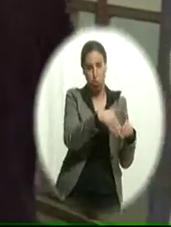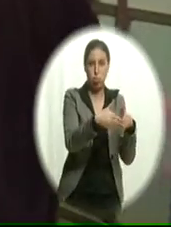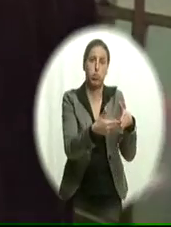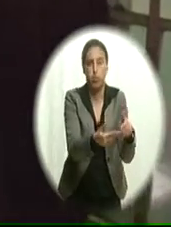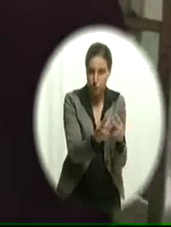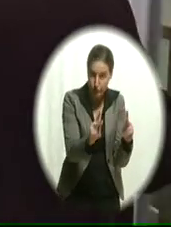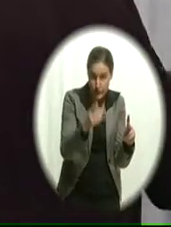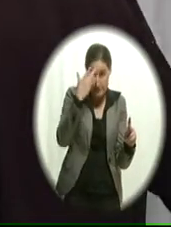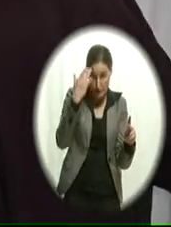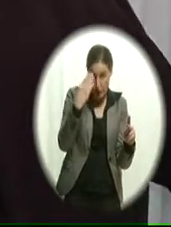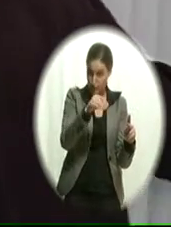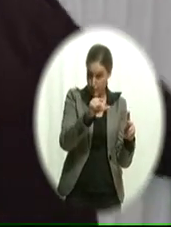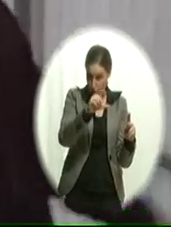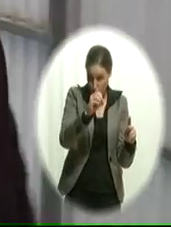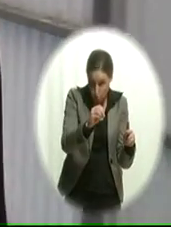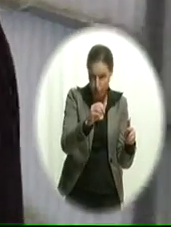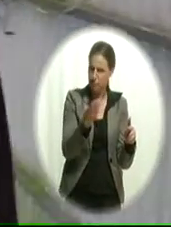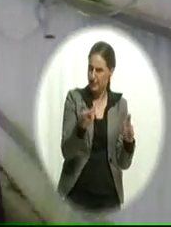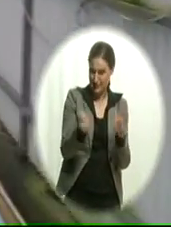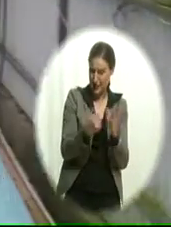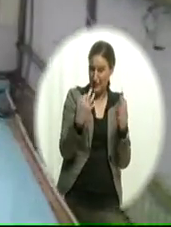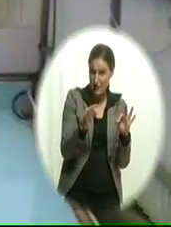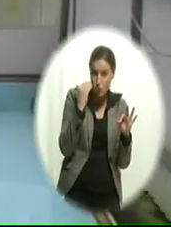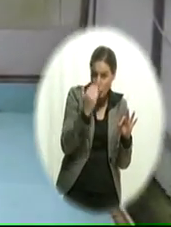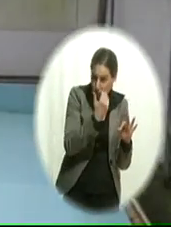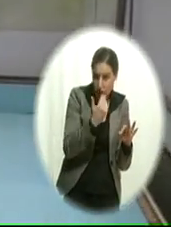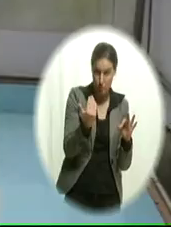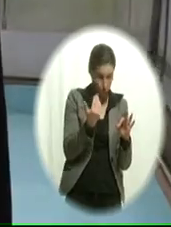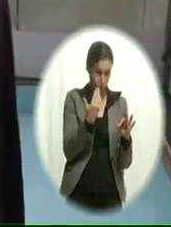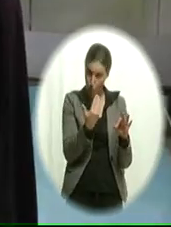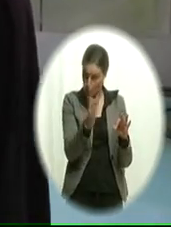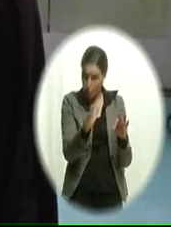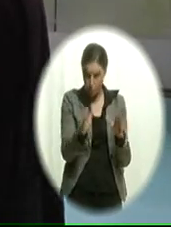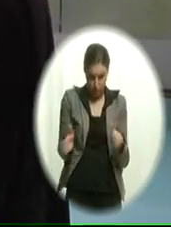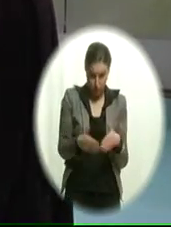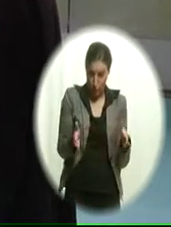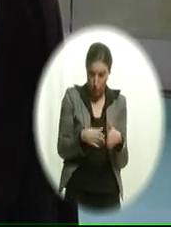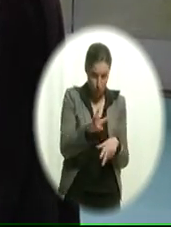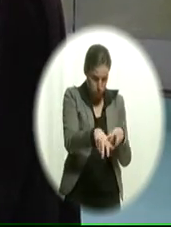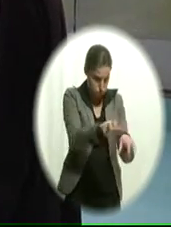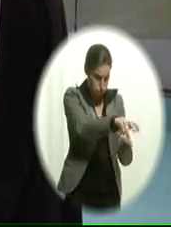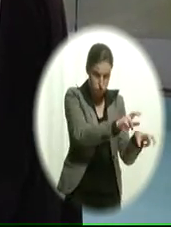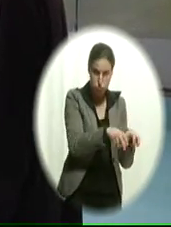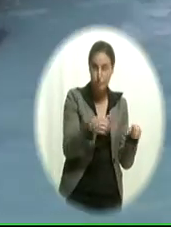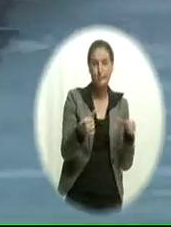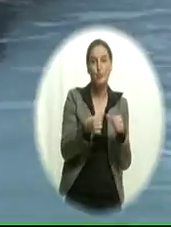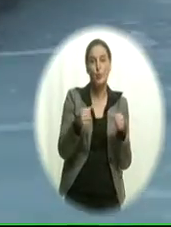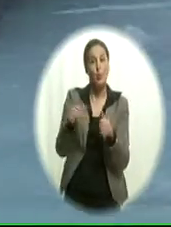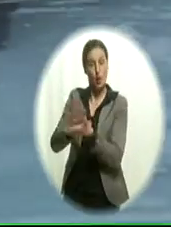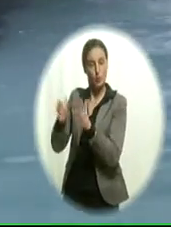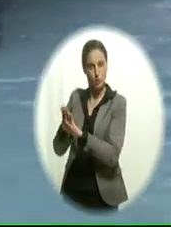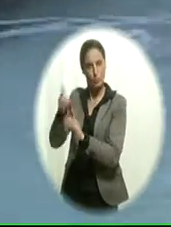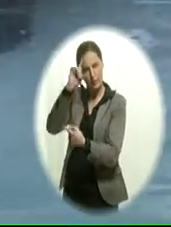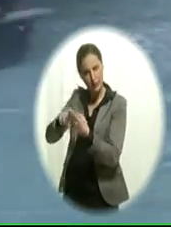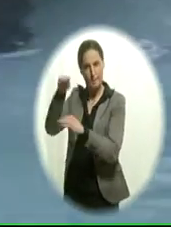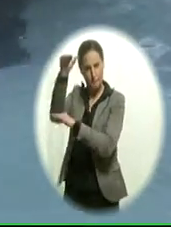le 10 janvier, avec 4 de ses congénères qui se sont échoués à La Rochelle, il est recueilli au Chêne, une association de protection de la